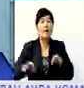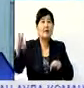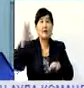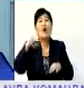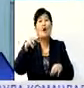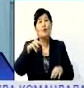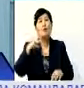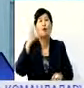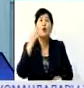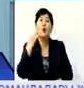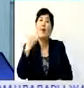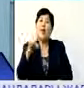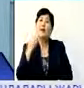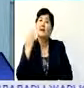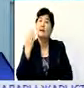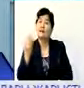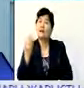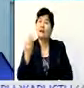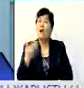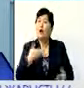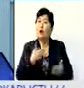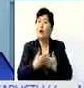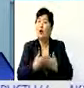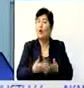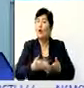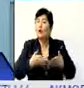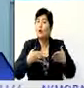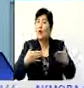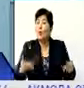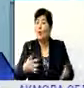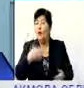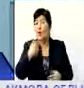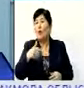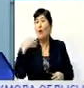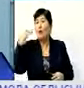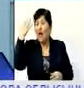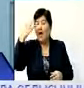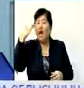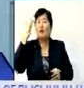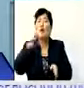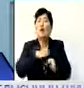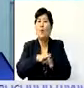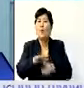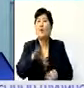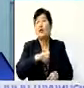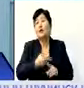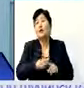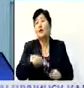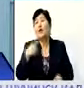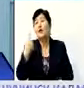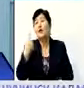Мұстафа Шоқайдың қосқан үлесі көп. Ол арман орындады. Соның бірі